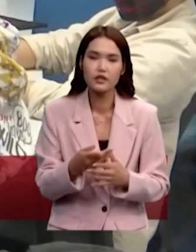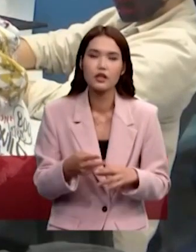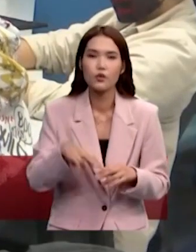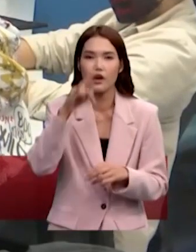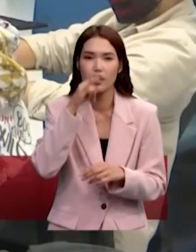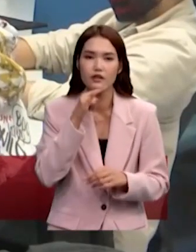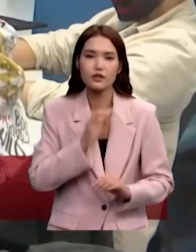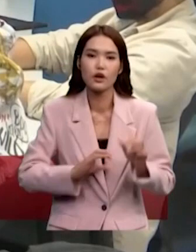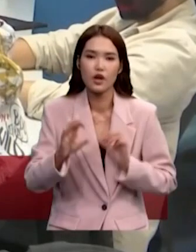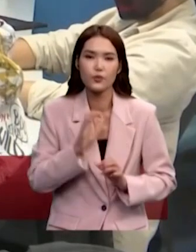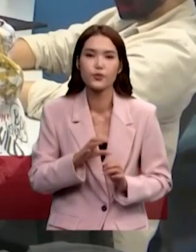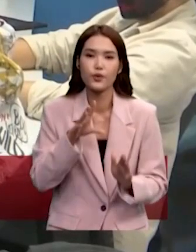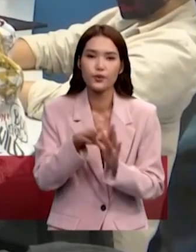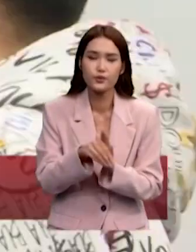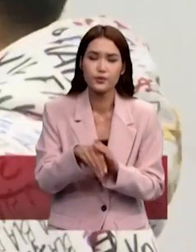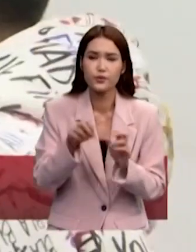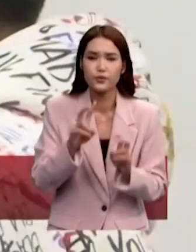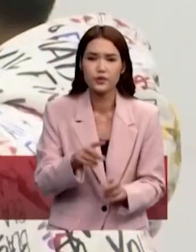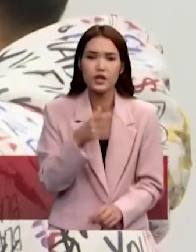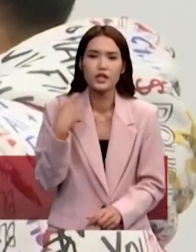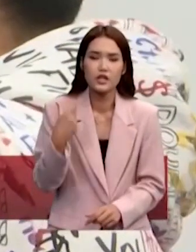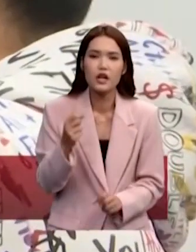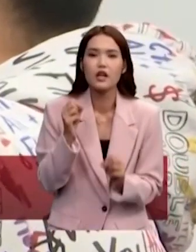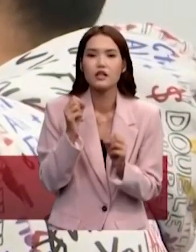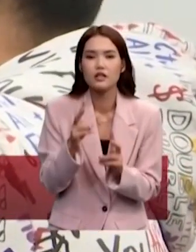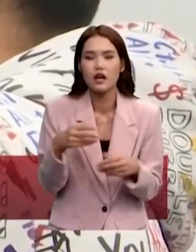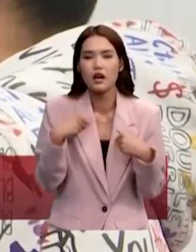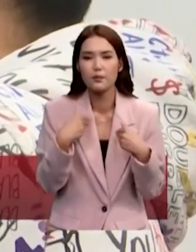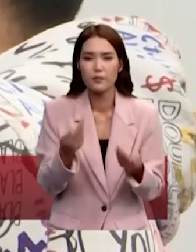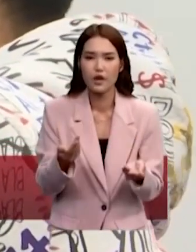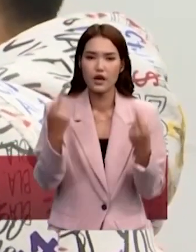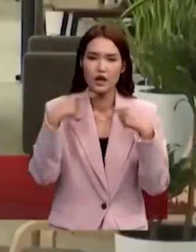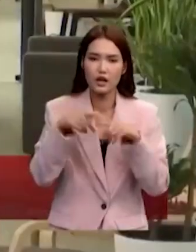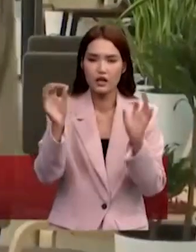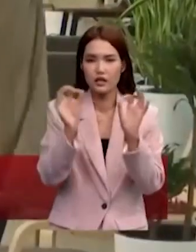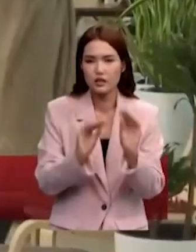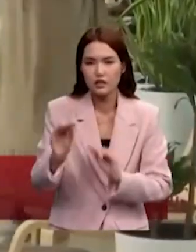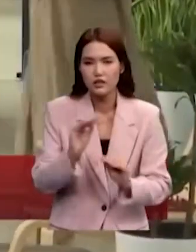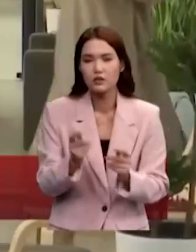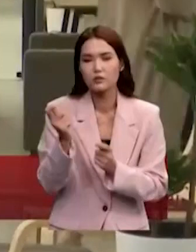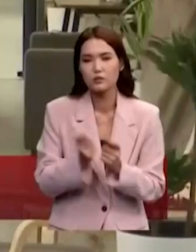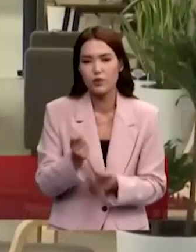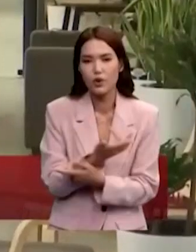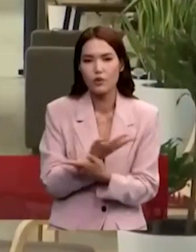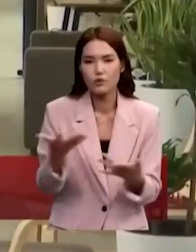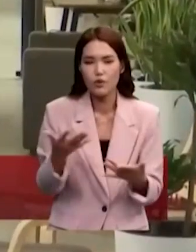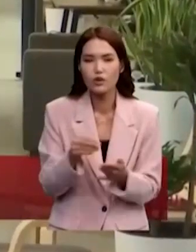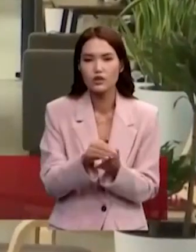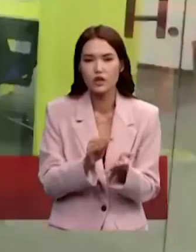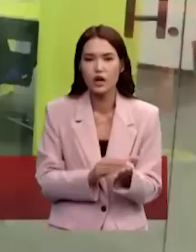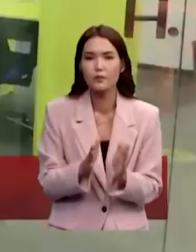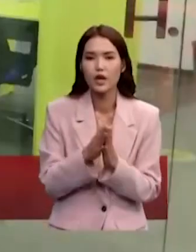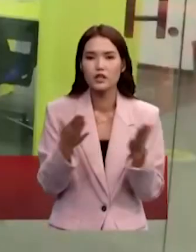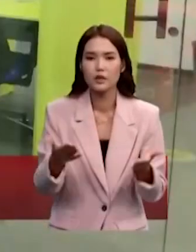казахстанские университеты относятся к чатам генерации текстов как к вспомогательному инструменту и не видят проблемы в использовании чата GPT в написании дипломных